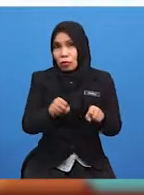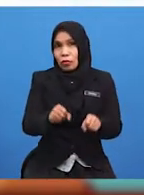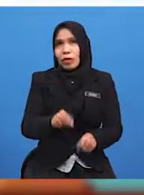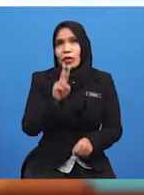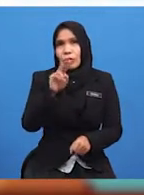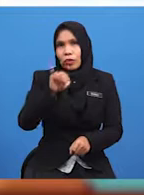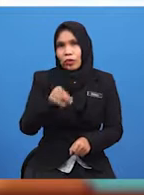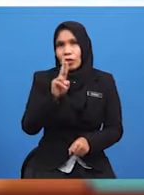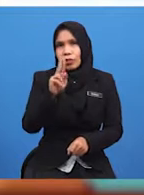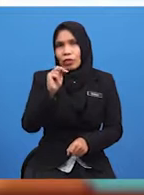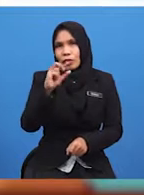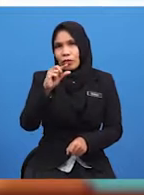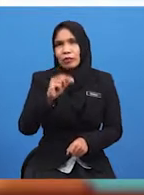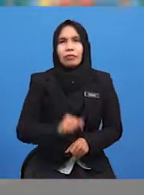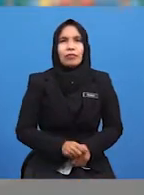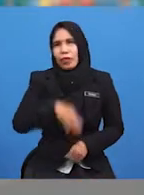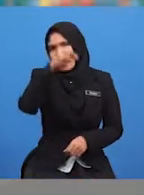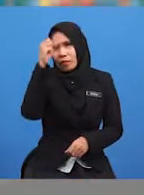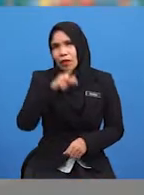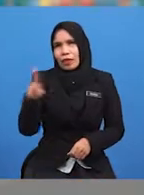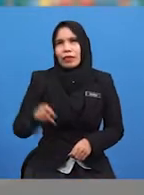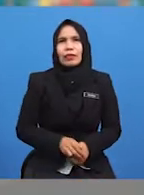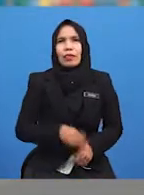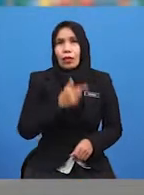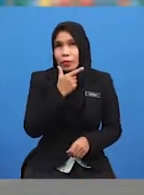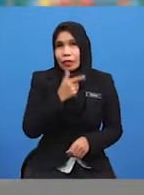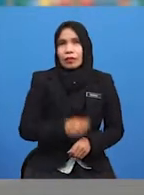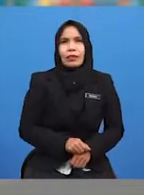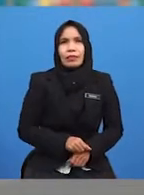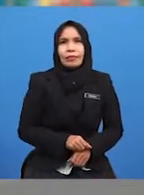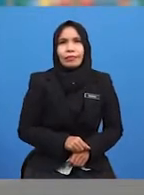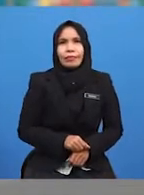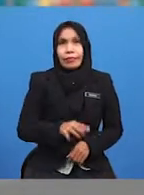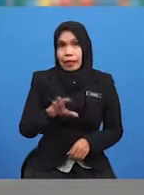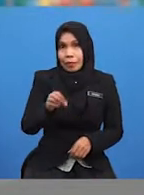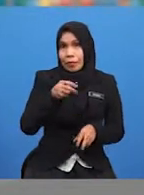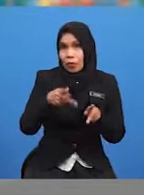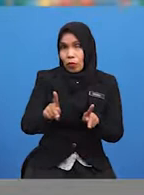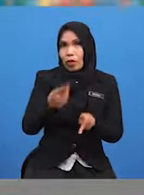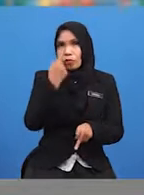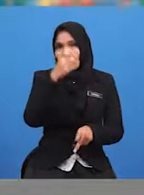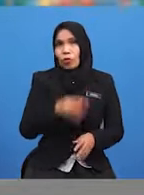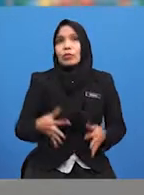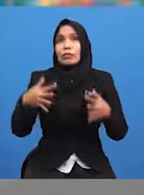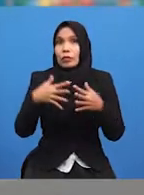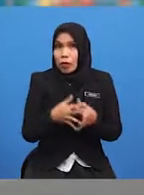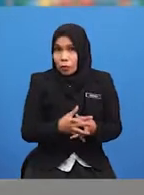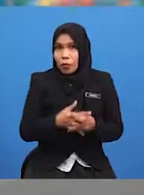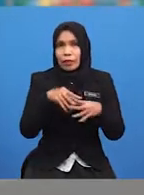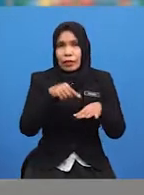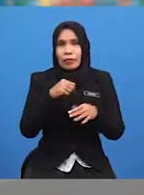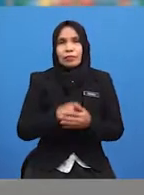kesempatan untuk campur tangan murid-murid ingat Fokus utama topik kita hari ini ialah